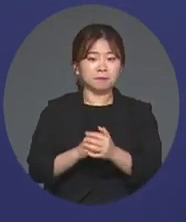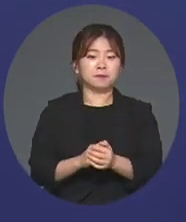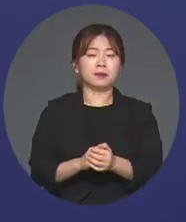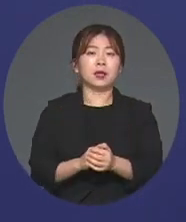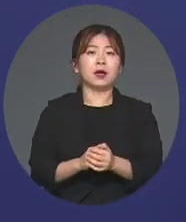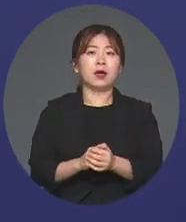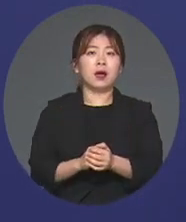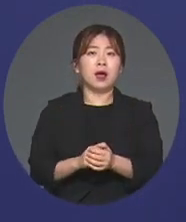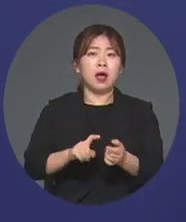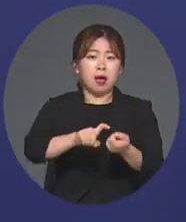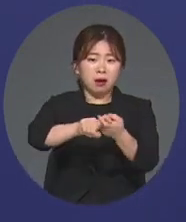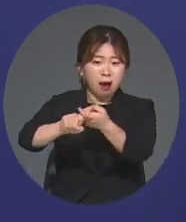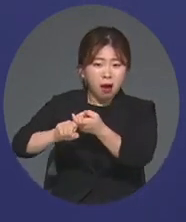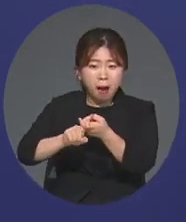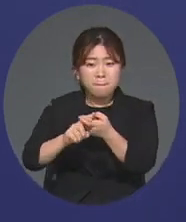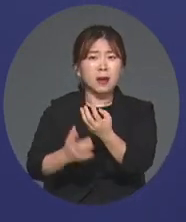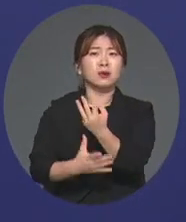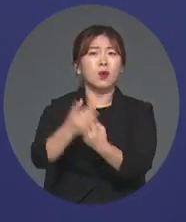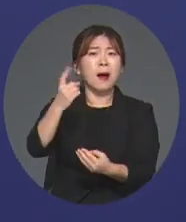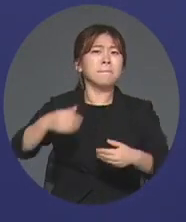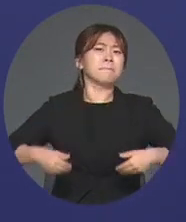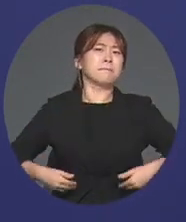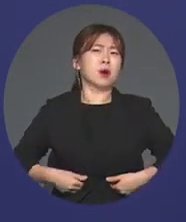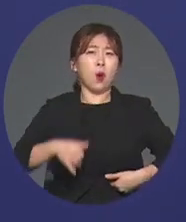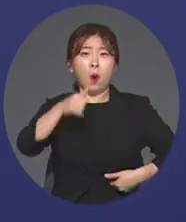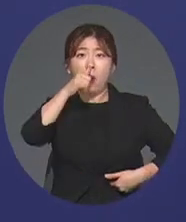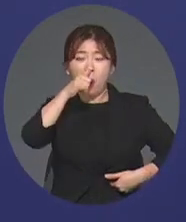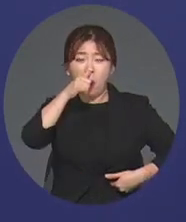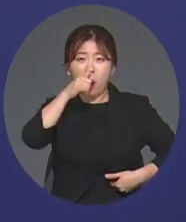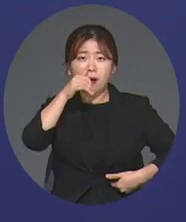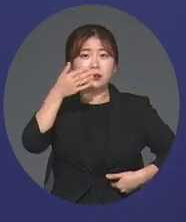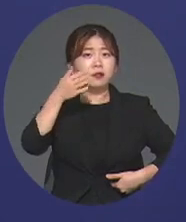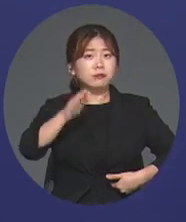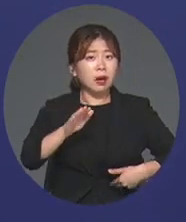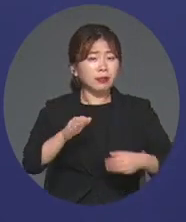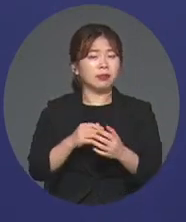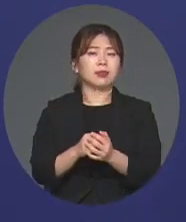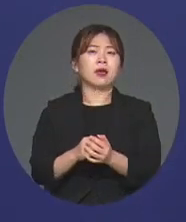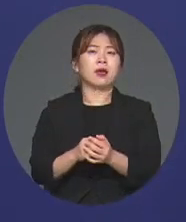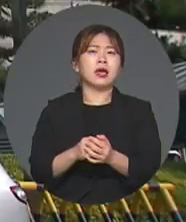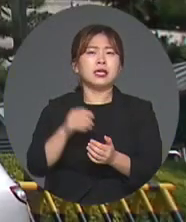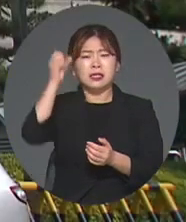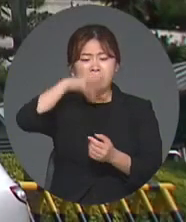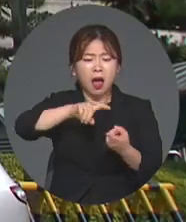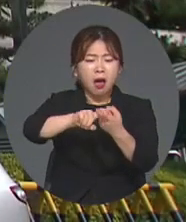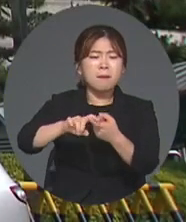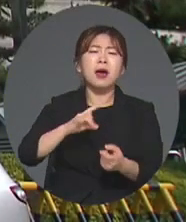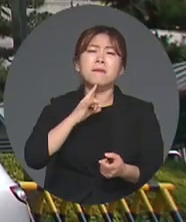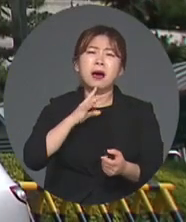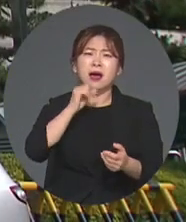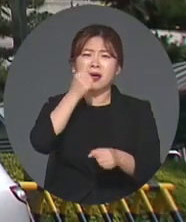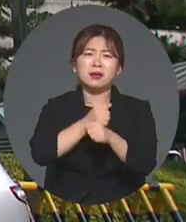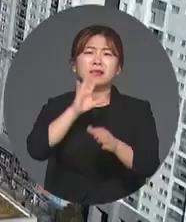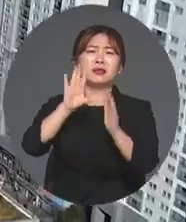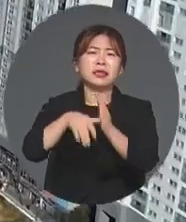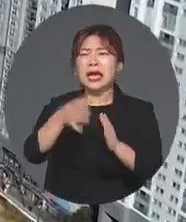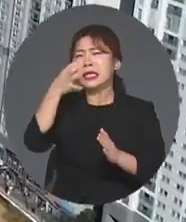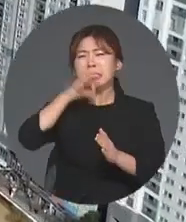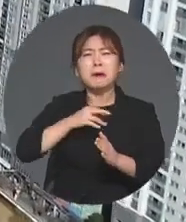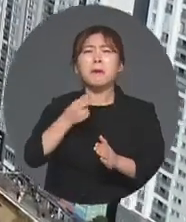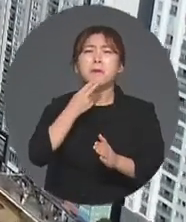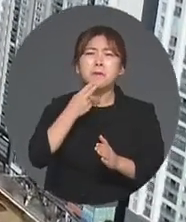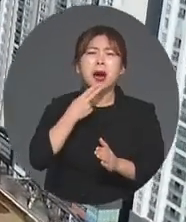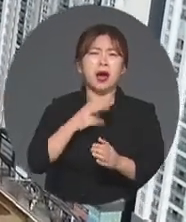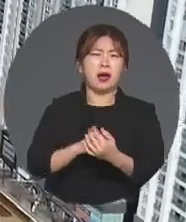뒷받침이 안 되는 그런 이항은 오히려 자치단체 입장에서 재앙이 될 수 있다 하는 걸 제가 말씀드리는 겁니다. 이에 대해 부산시는